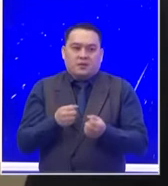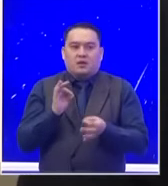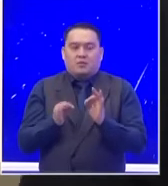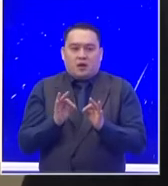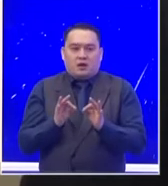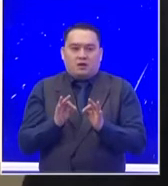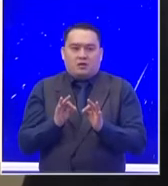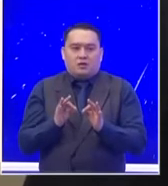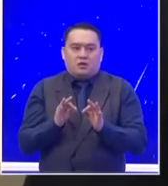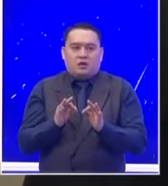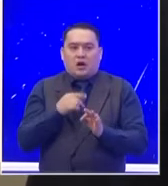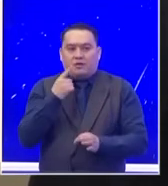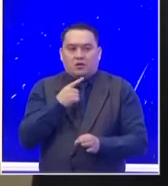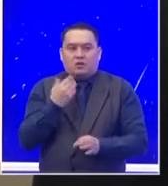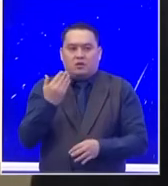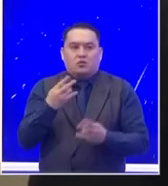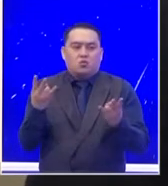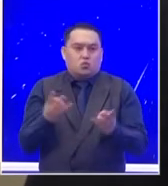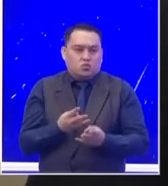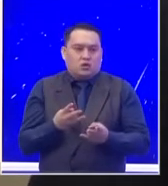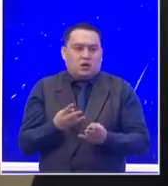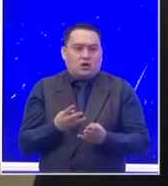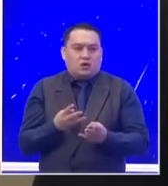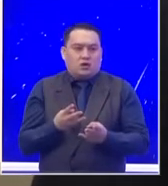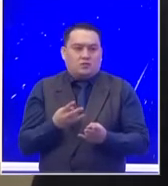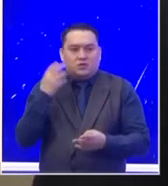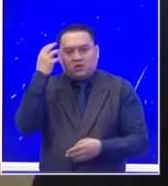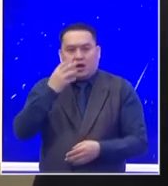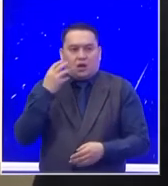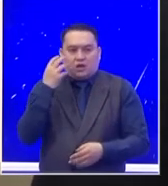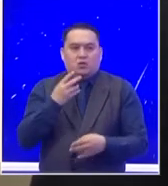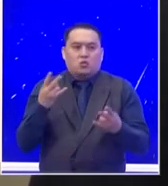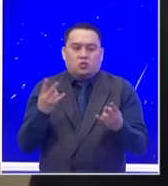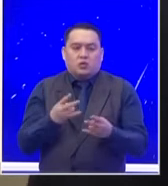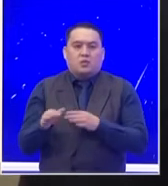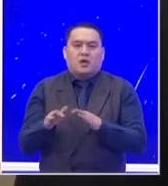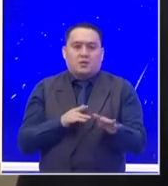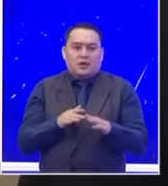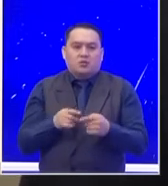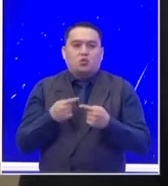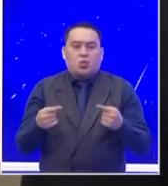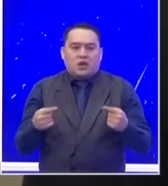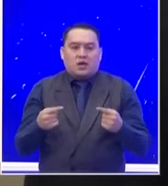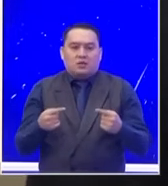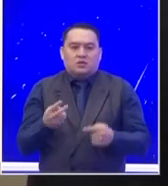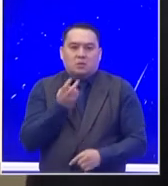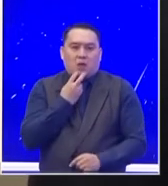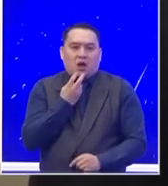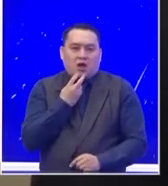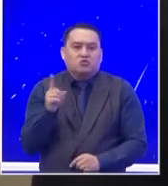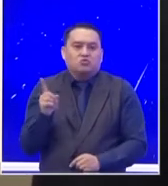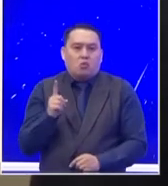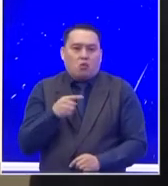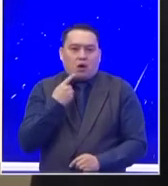нормально, говорят, что это им нужно, такие психологически разгрузочные мероприятия. Другие смеялись и говорили,